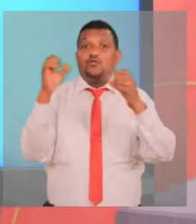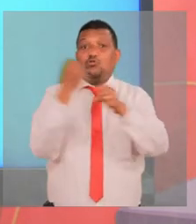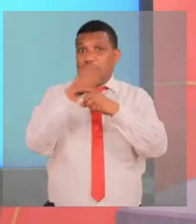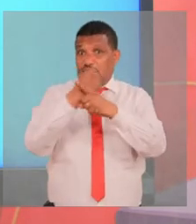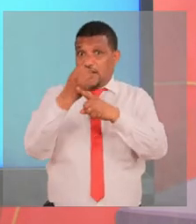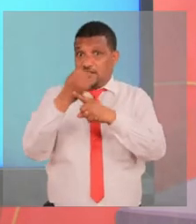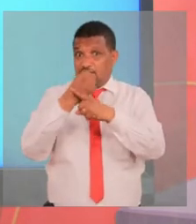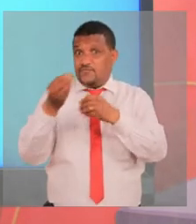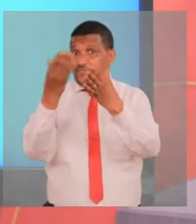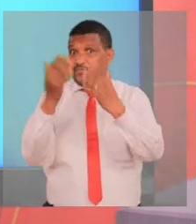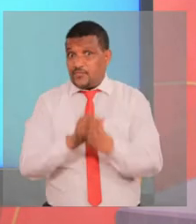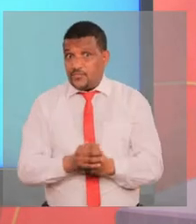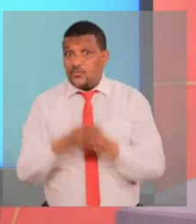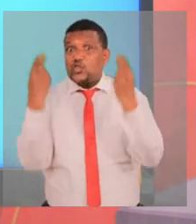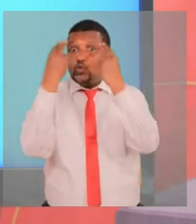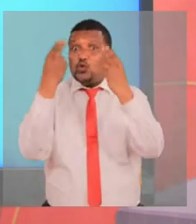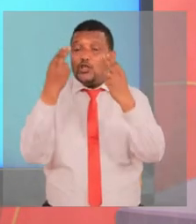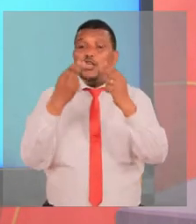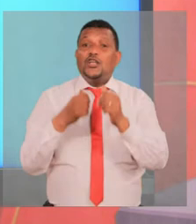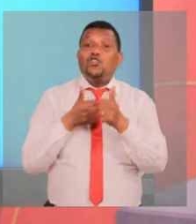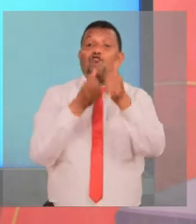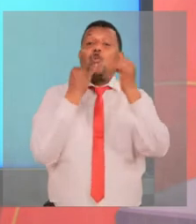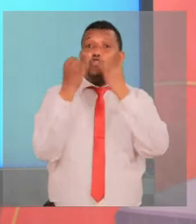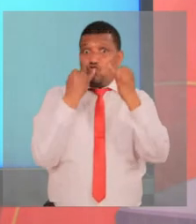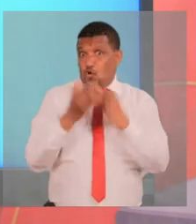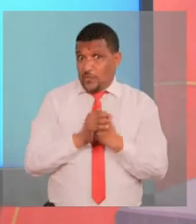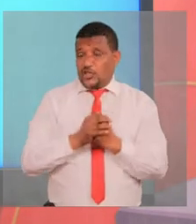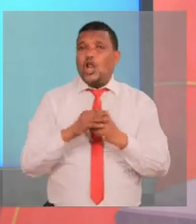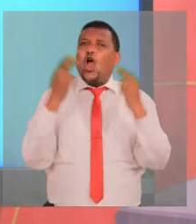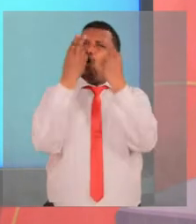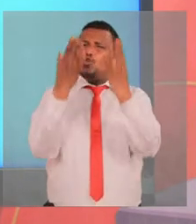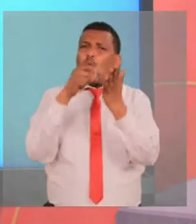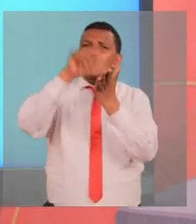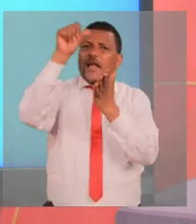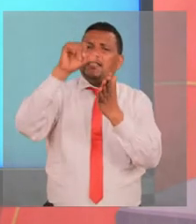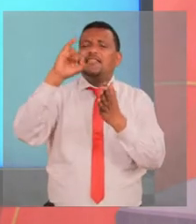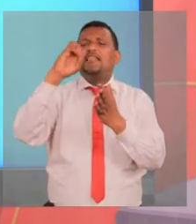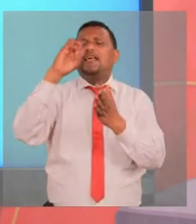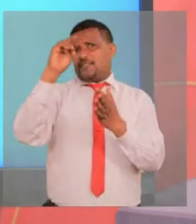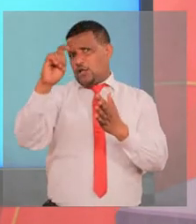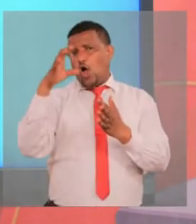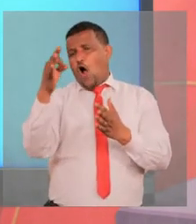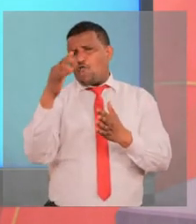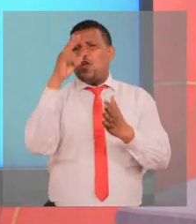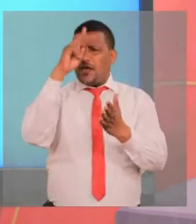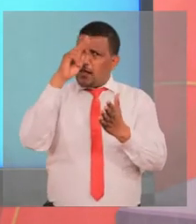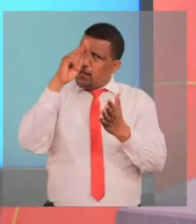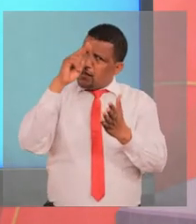एक्सरसाइज द इंफॉर्मेशन सब्सक्राइब